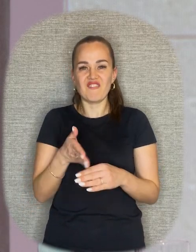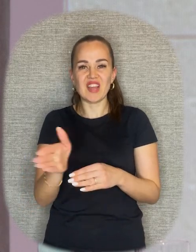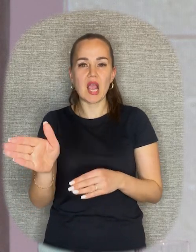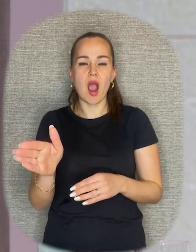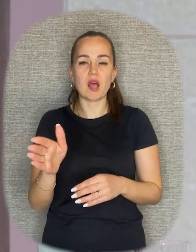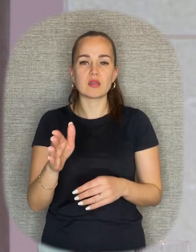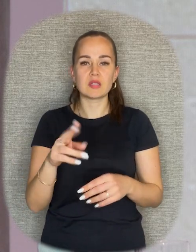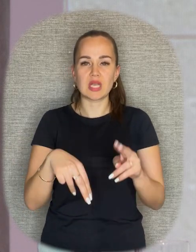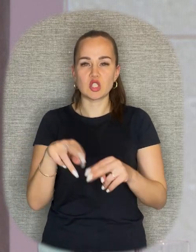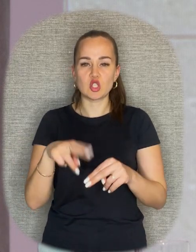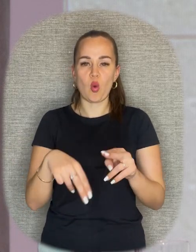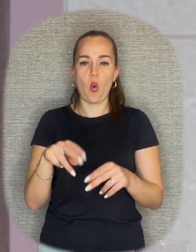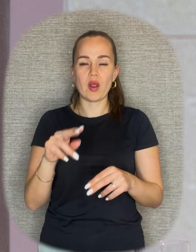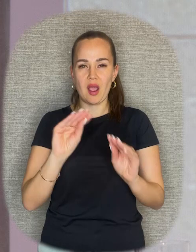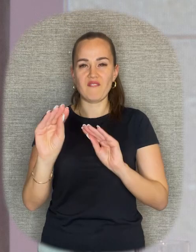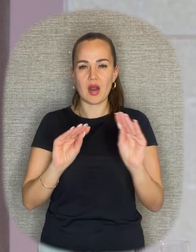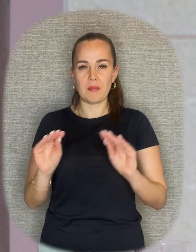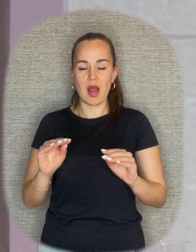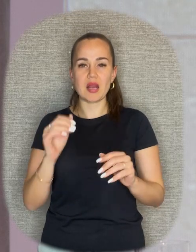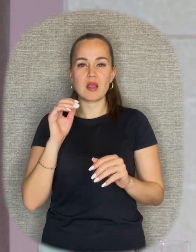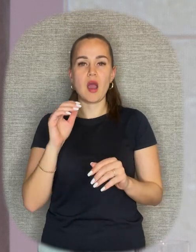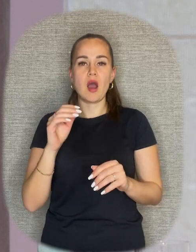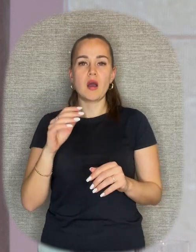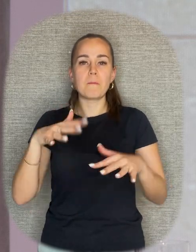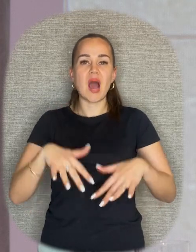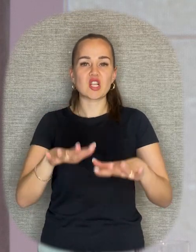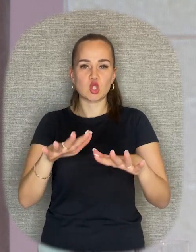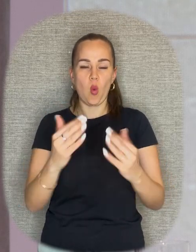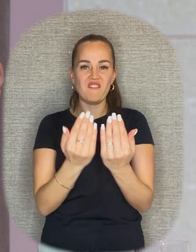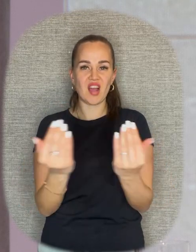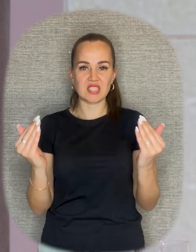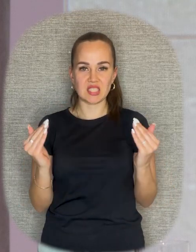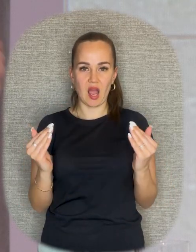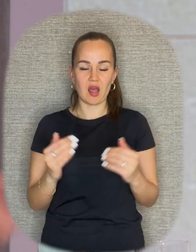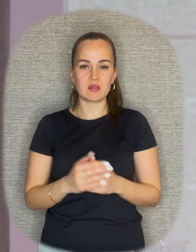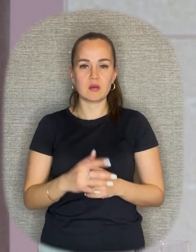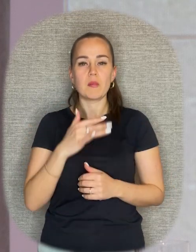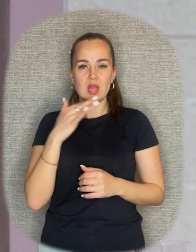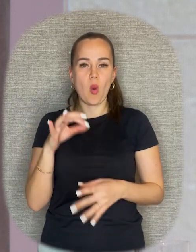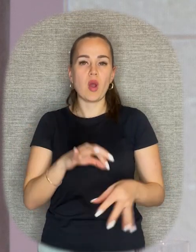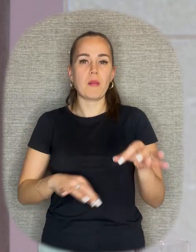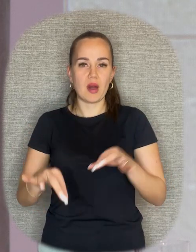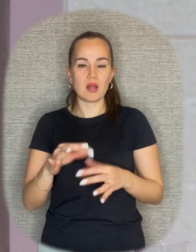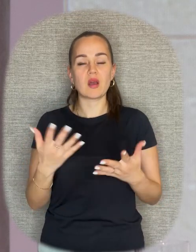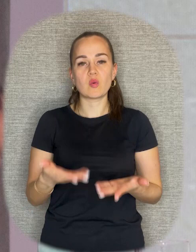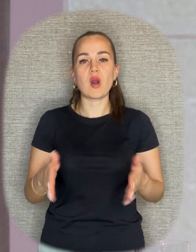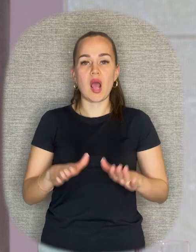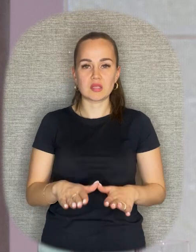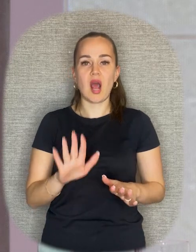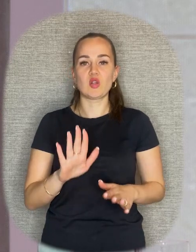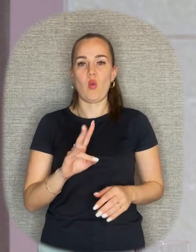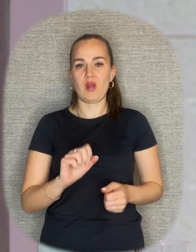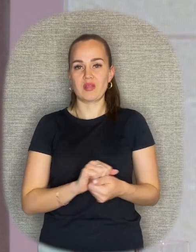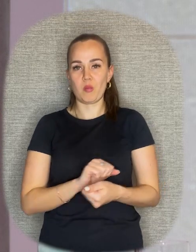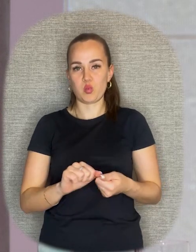выхода реконструкции Гавани и устройства выхода застройки